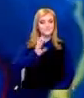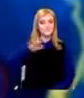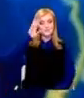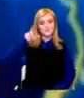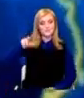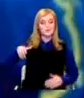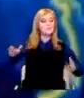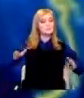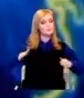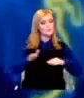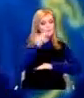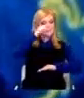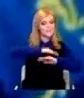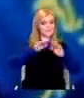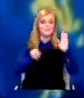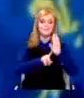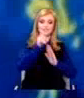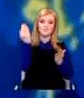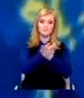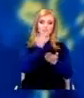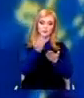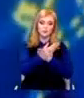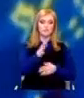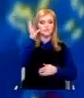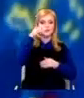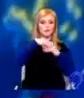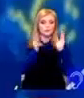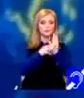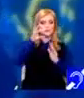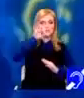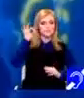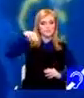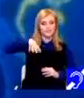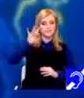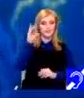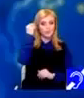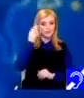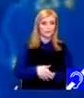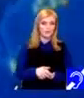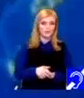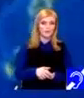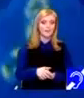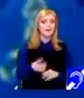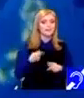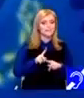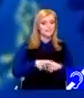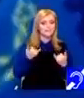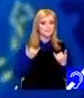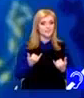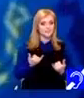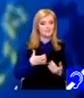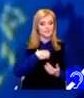Doamnelor, domnilor, bună seara și bine v-am regăsit la Telejurnal. Vă invit să vedem împreună știrile ore 18 pe TVR Moldova și TVR 3. Iată